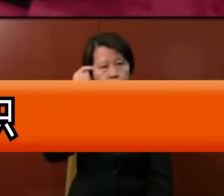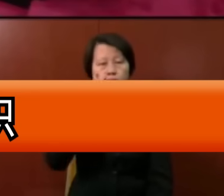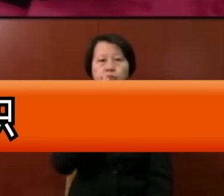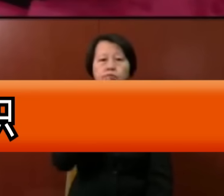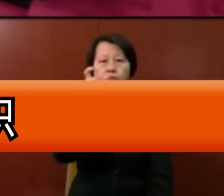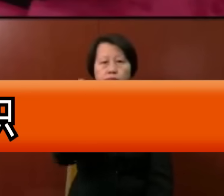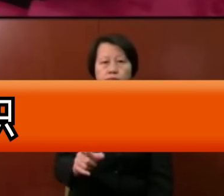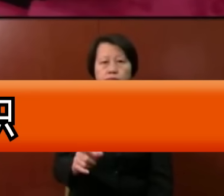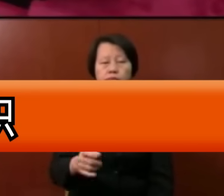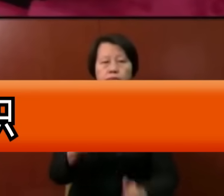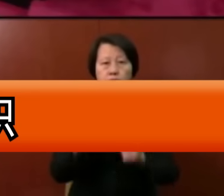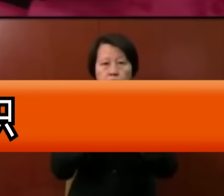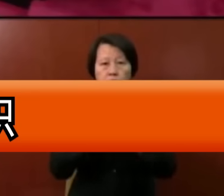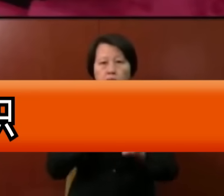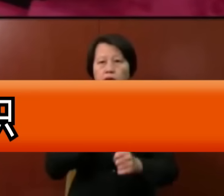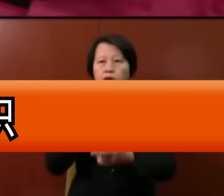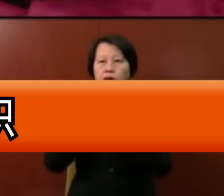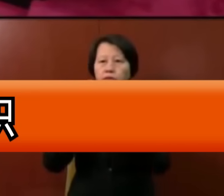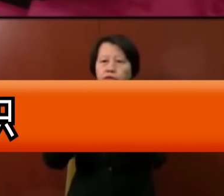pertama